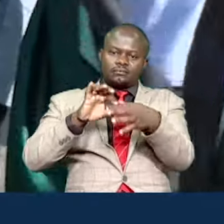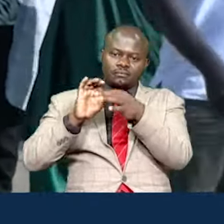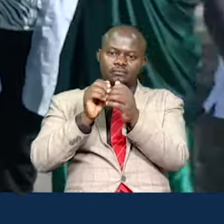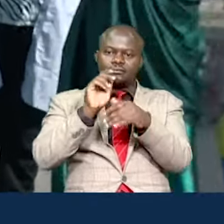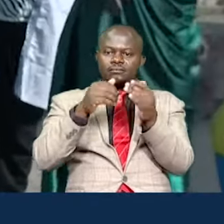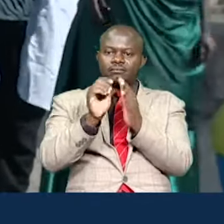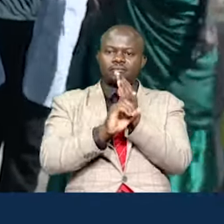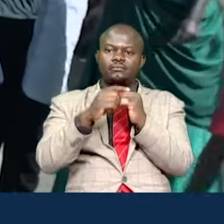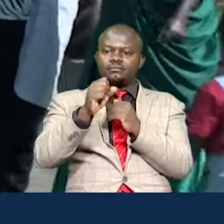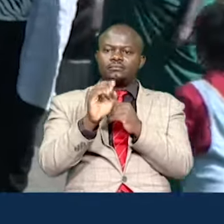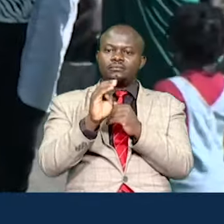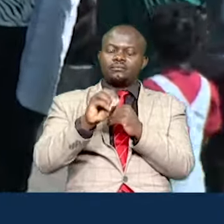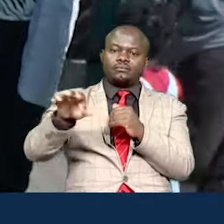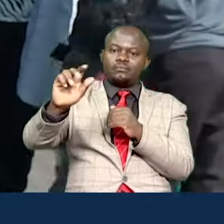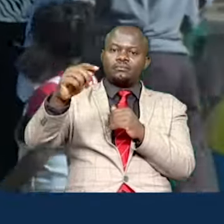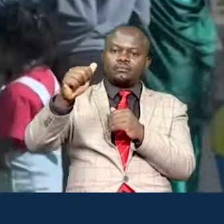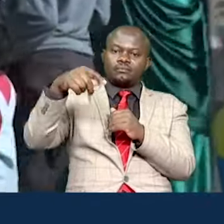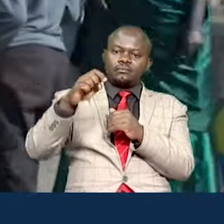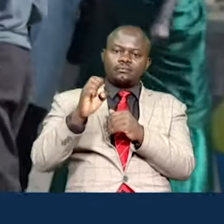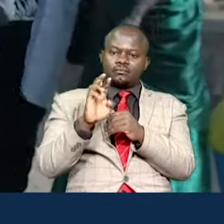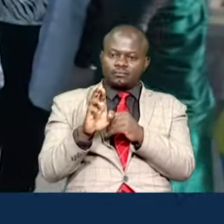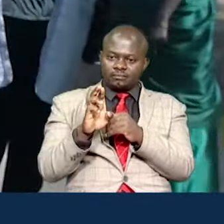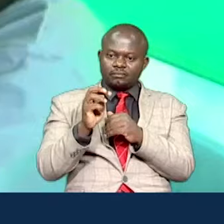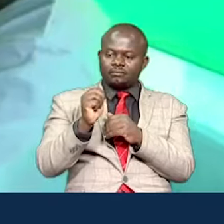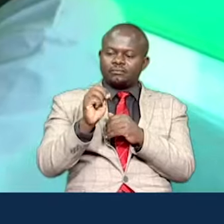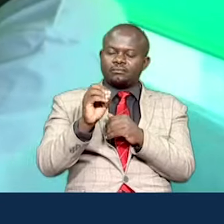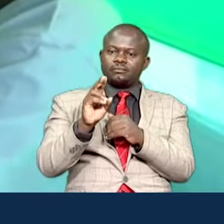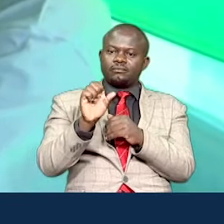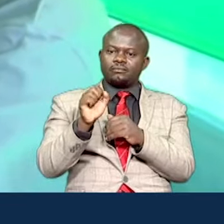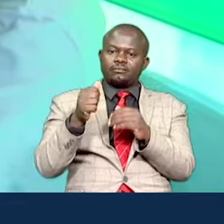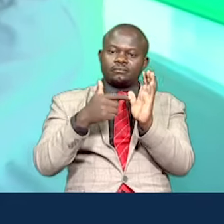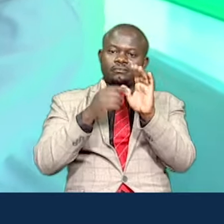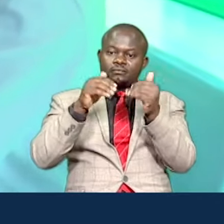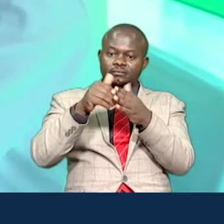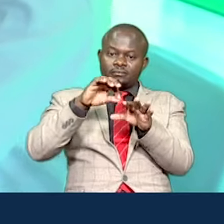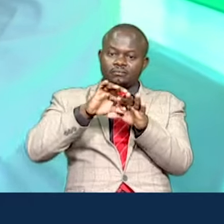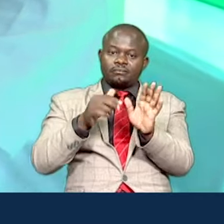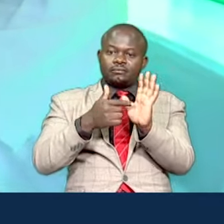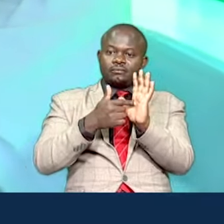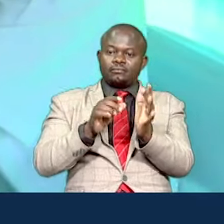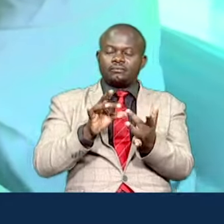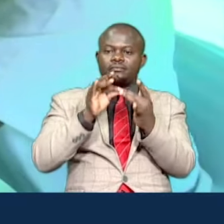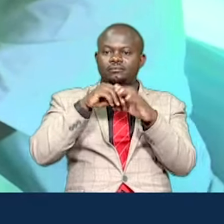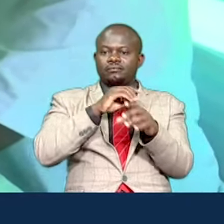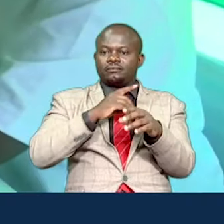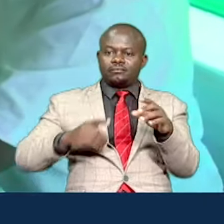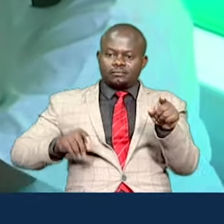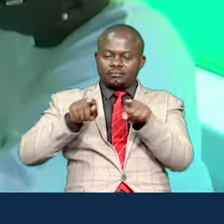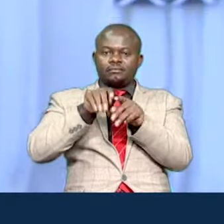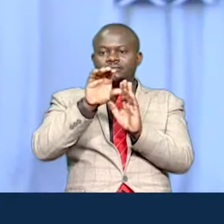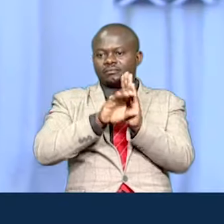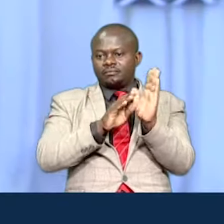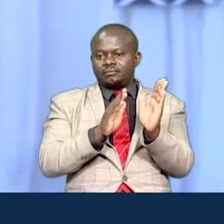mu karere ka Gasabo kuri site ya Apapel. Sheikh Musa Fazil ashimangira ko aya matora agaragaza ubudasa muri demokarasi nk'uko itegeko nshinga